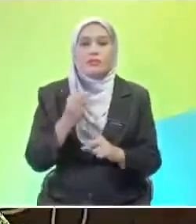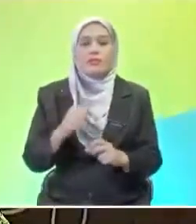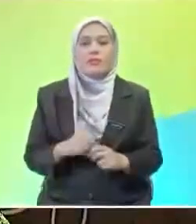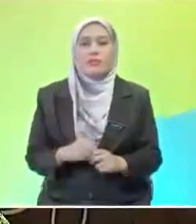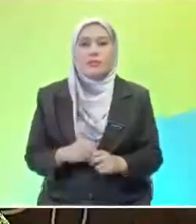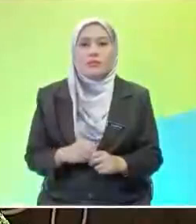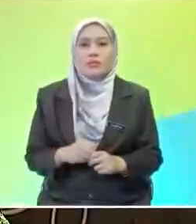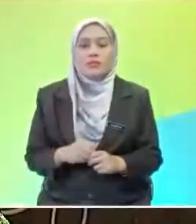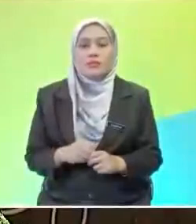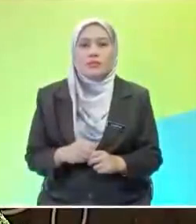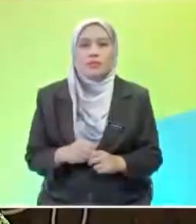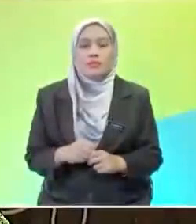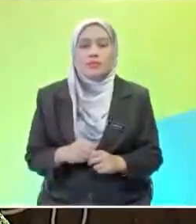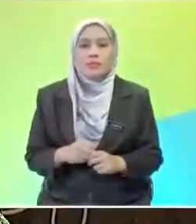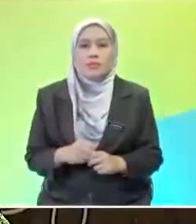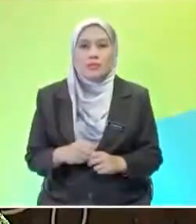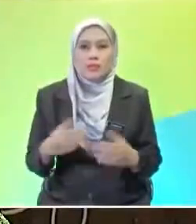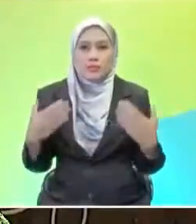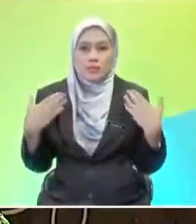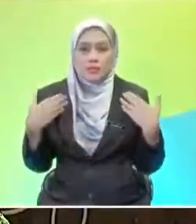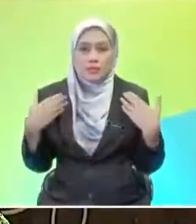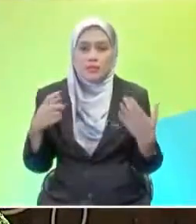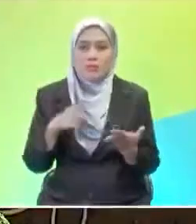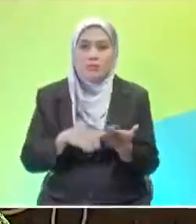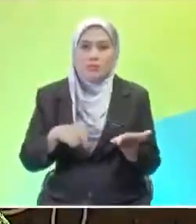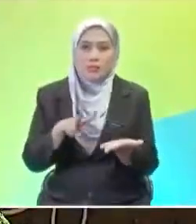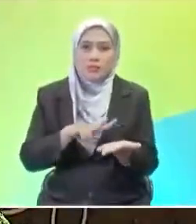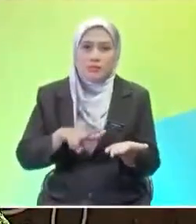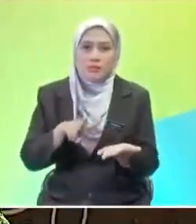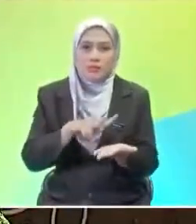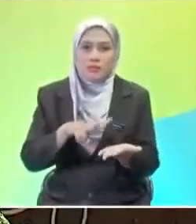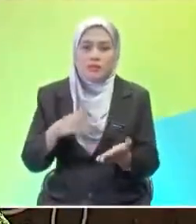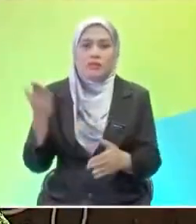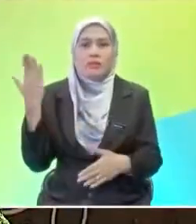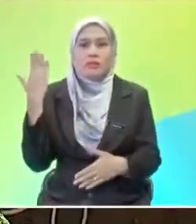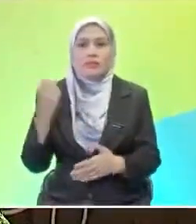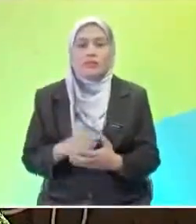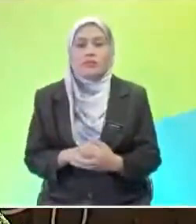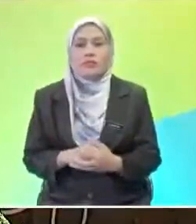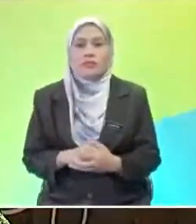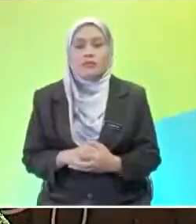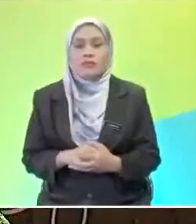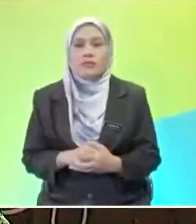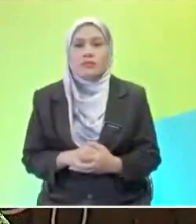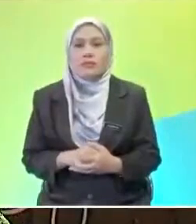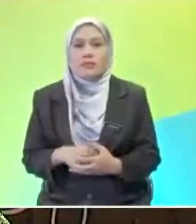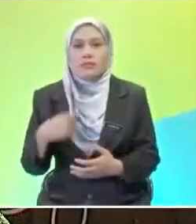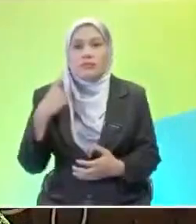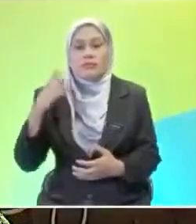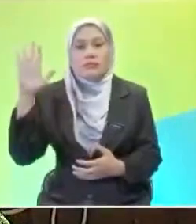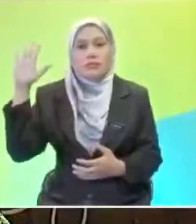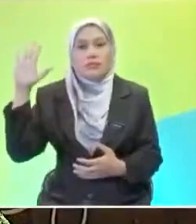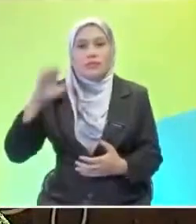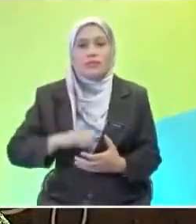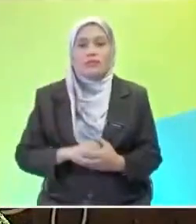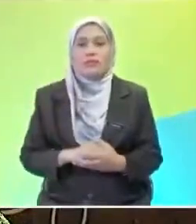tadi, dapat lihat kamu itu dalam video tu ada apa? Apa yang kau dapat lihat daripada video awal tadi? Siapa tahu angkat tangan? Ada gambar